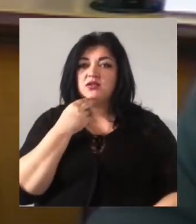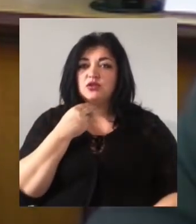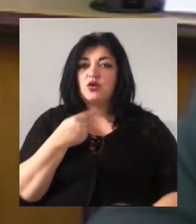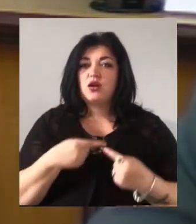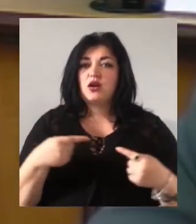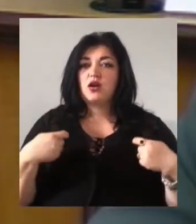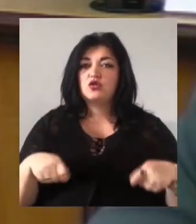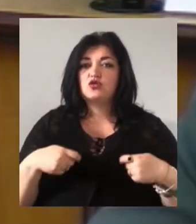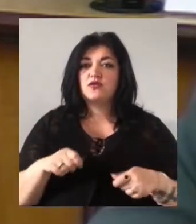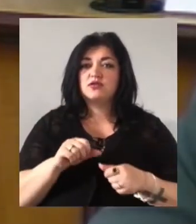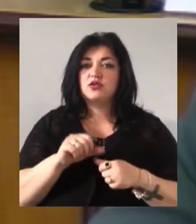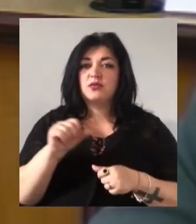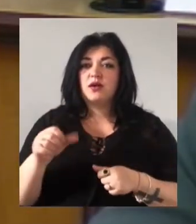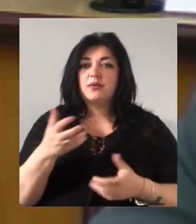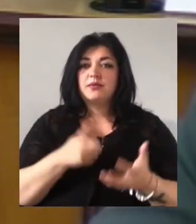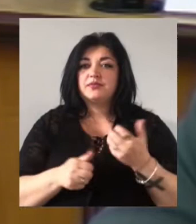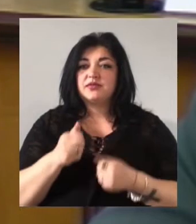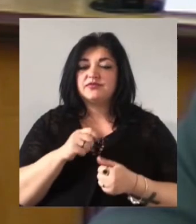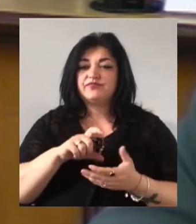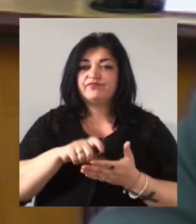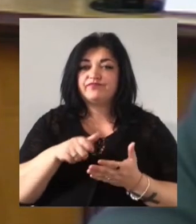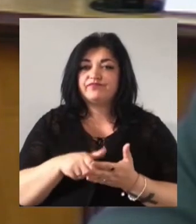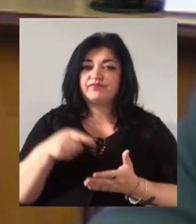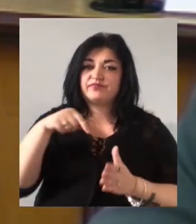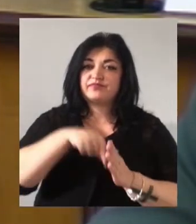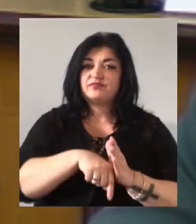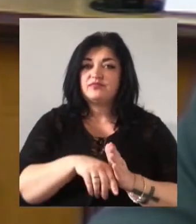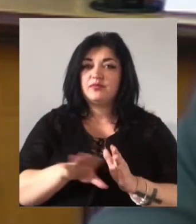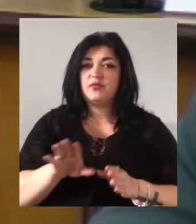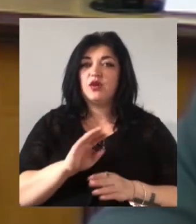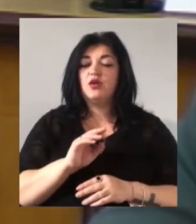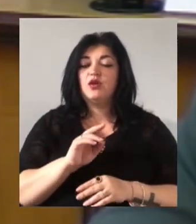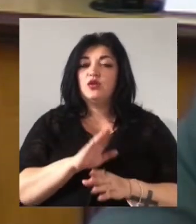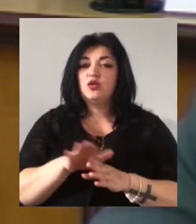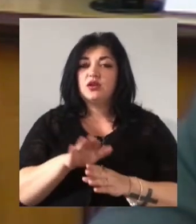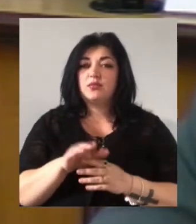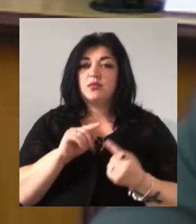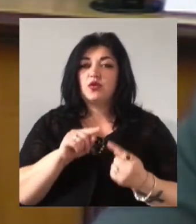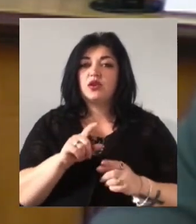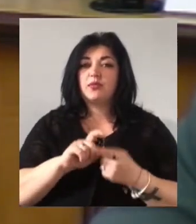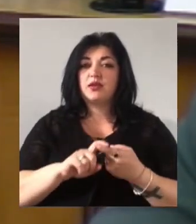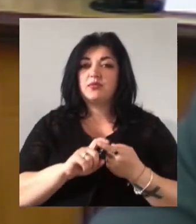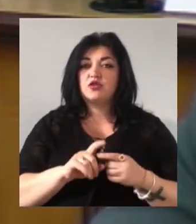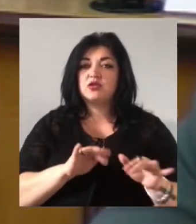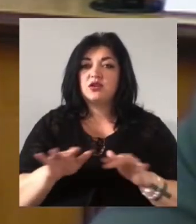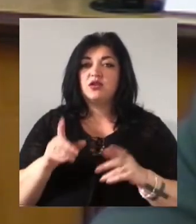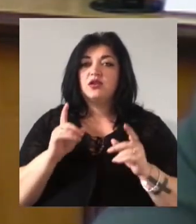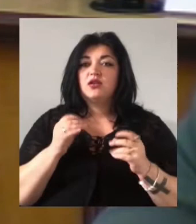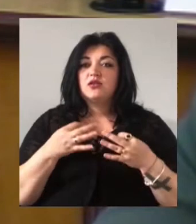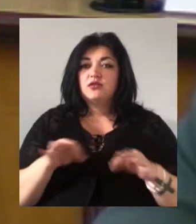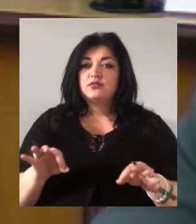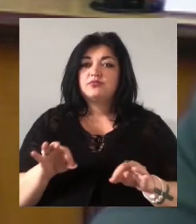приймання відвідувачів у приміщеннях за умови дотримання протиепідемічних заходів. Дозволити проводити релігійні заходи